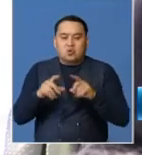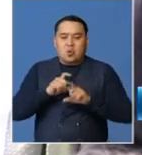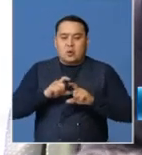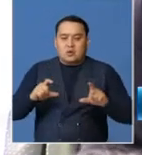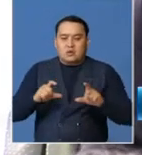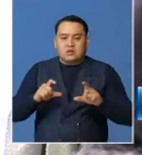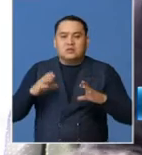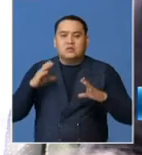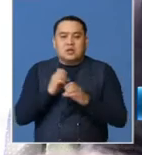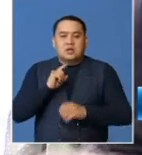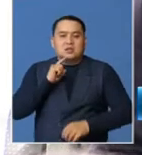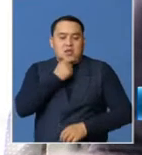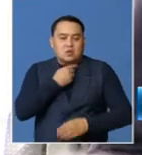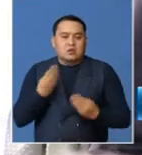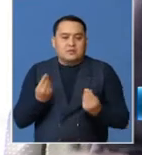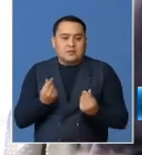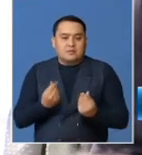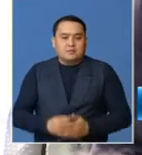позволит значительно сэкономить средства.